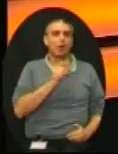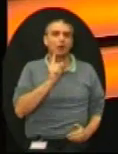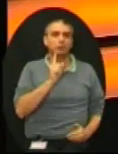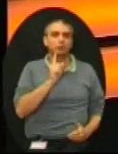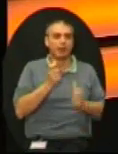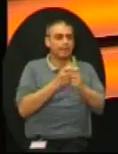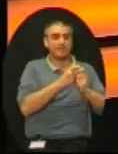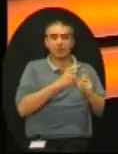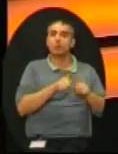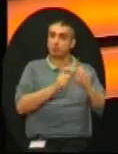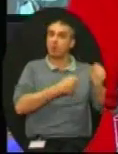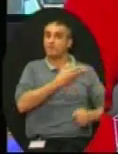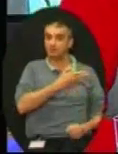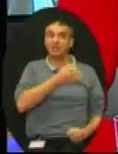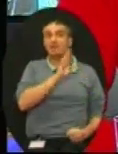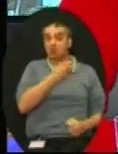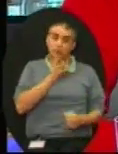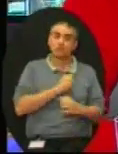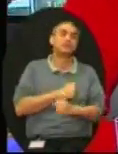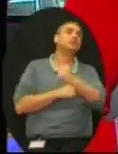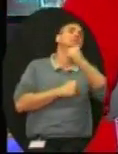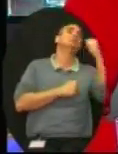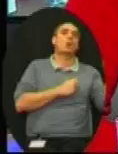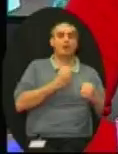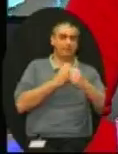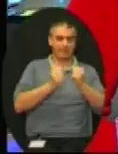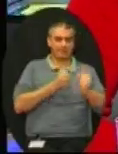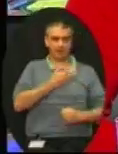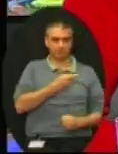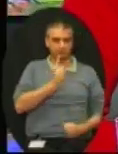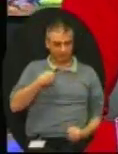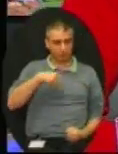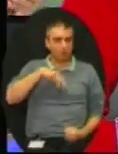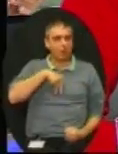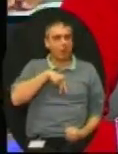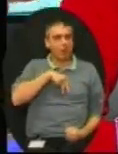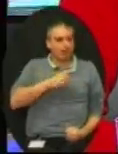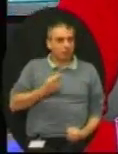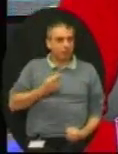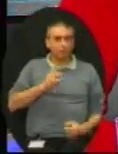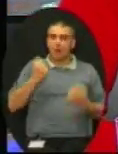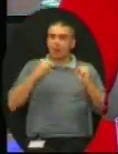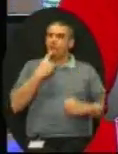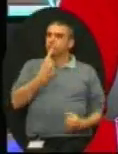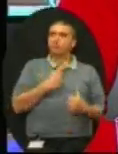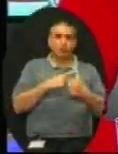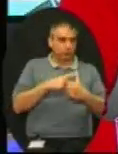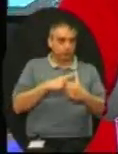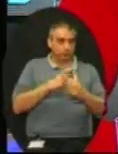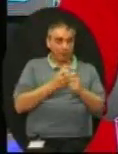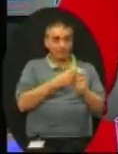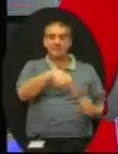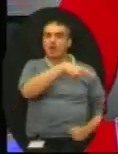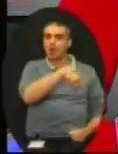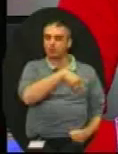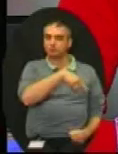כלפי מפלגות כמו מרץ ואפילו שמאלה ממנה, ובוודאי שיש לנו אחריות על חופש הביטוי של אותן